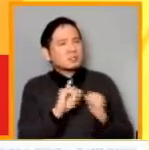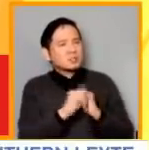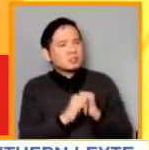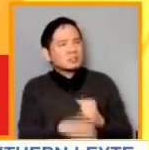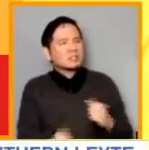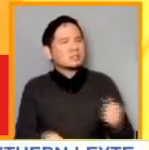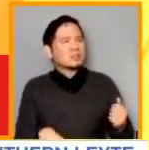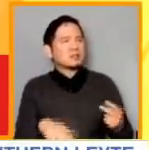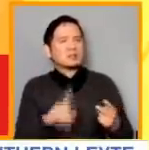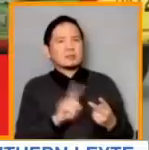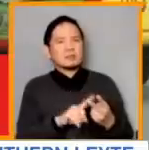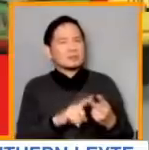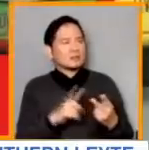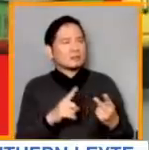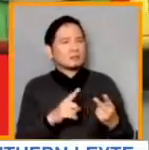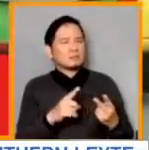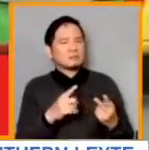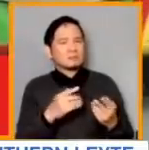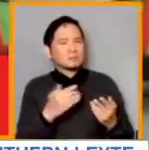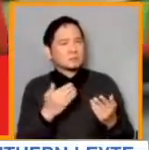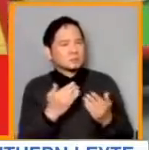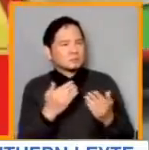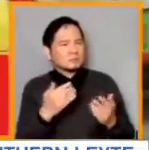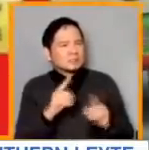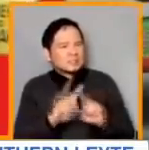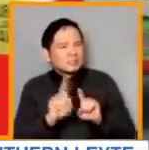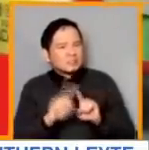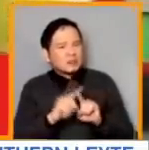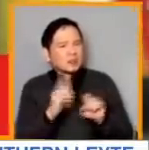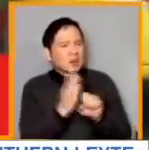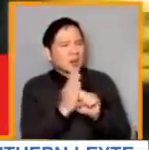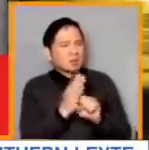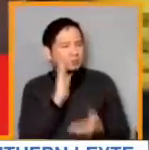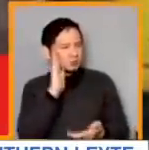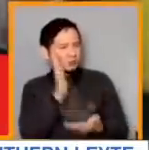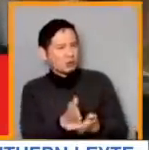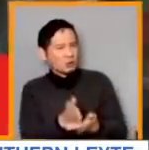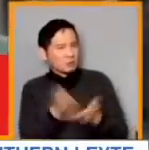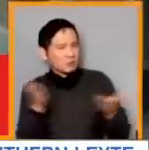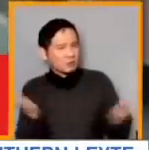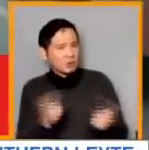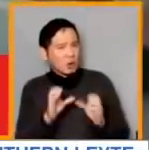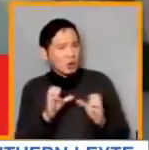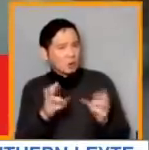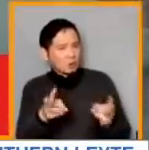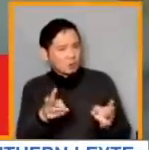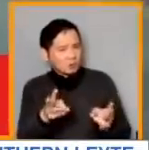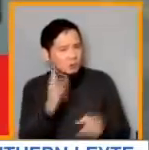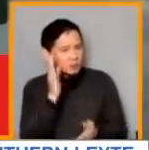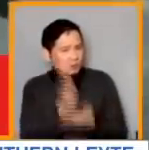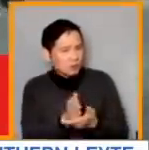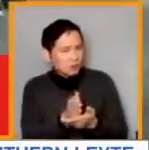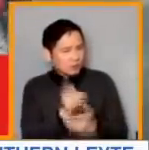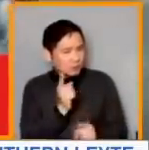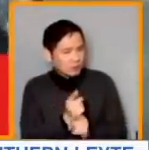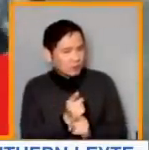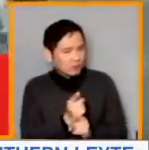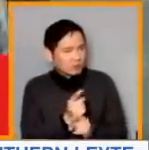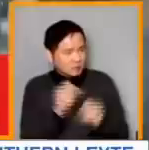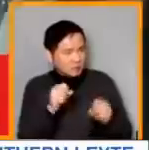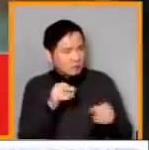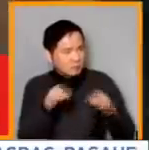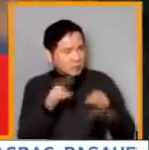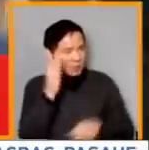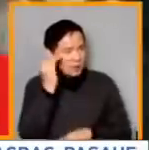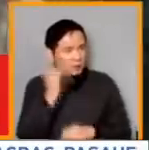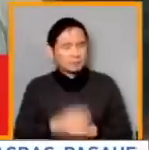mga sasakyan pinigilan ding bumiyahe rito sa may Commonwealth. Opo, may ganun pong sitwasyon. Pwede niyo po ba pakipaliwanag dahil po sa